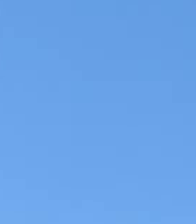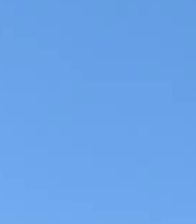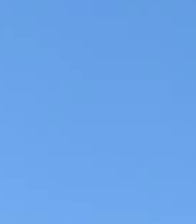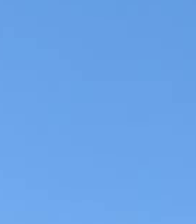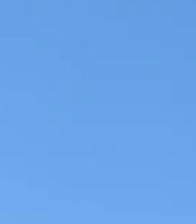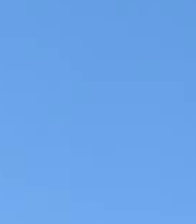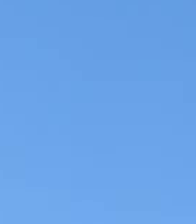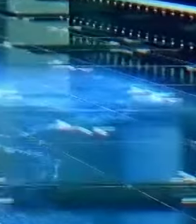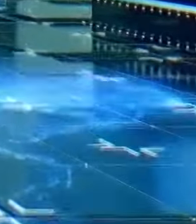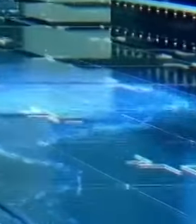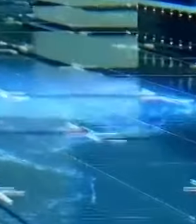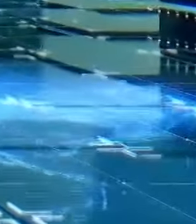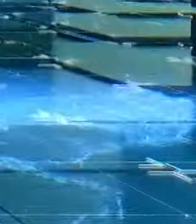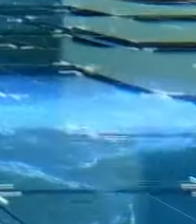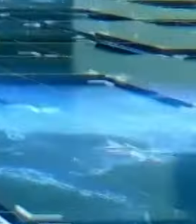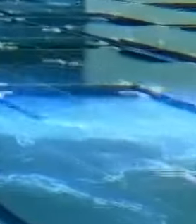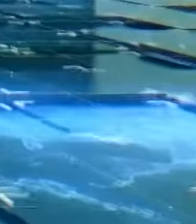телеарнасы.